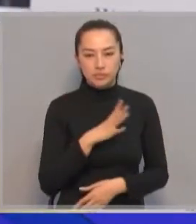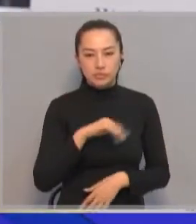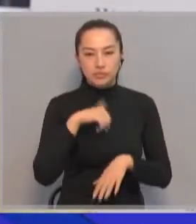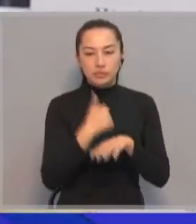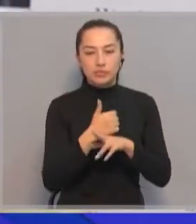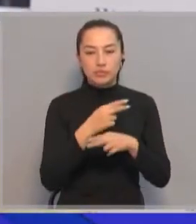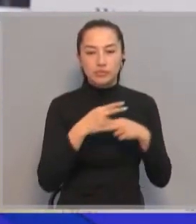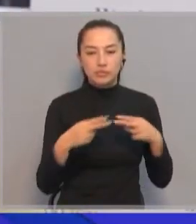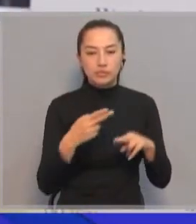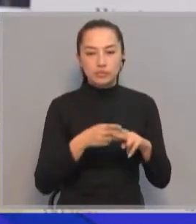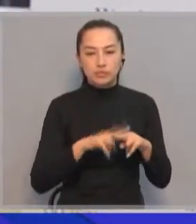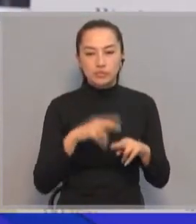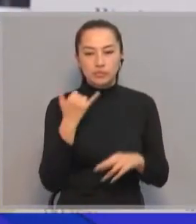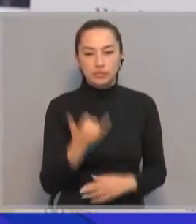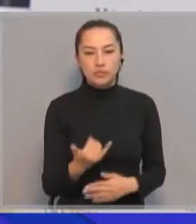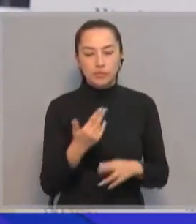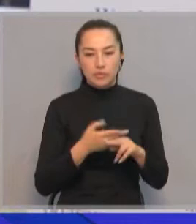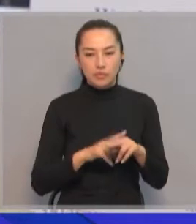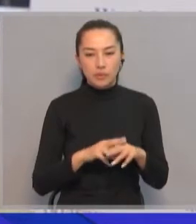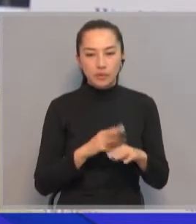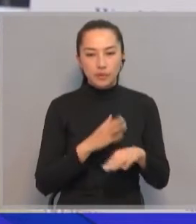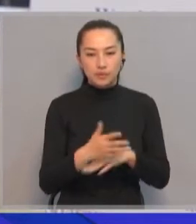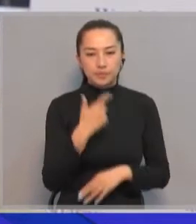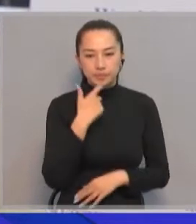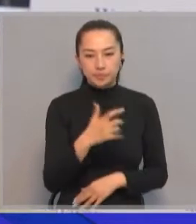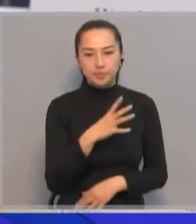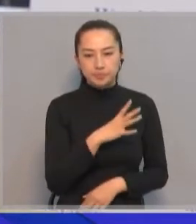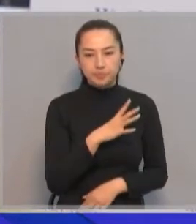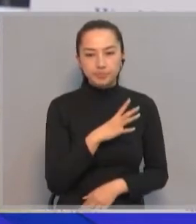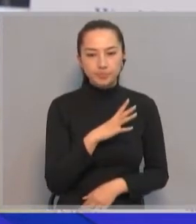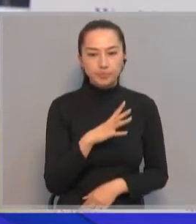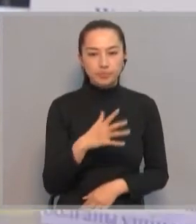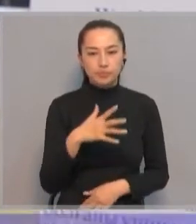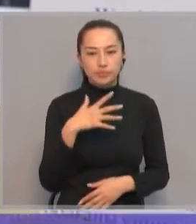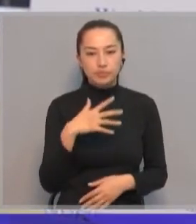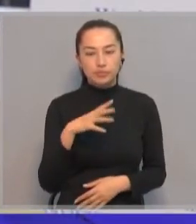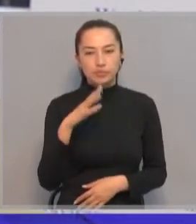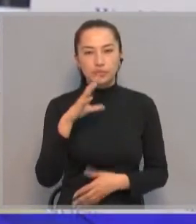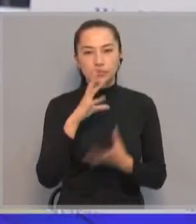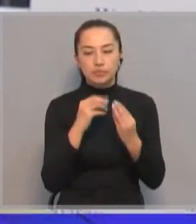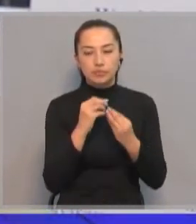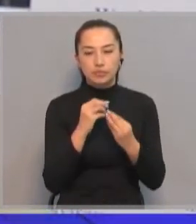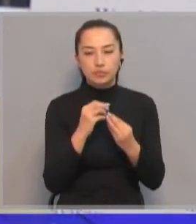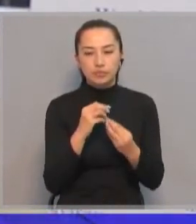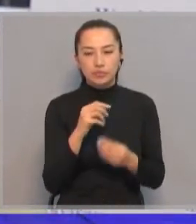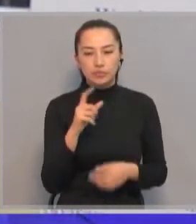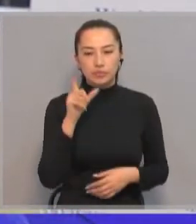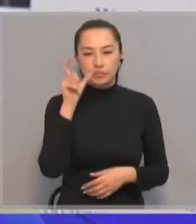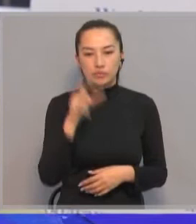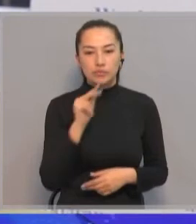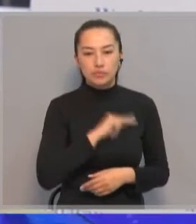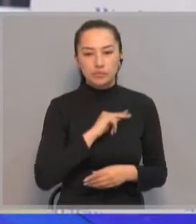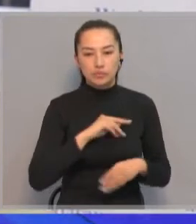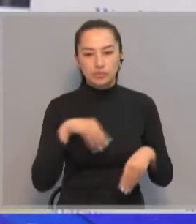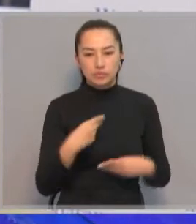бастысы бүгінгі міне сіздер келген іс-шараға көрген нәрселеріңіз біздің әлеуметтік серіктестермен, яғни жұмыс